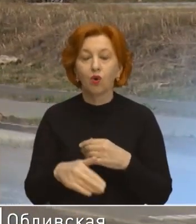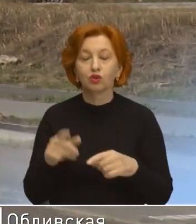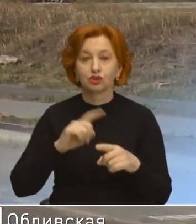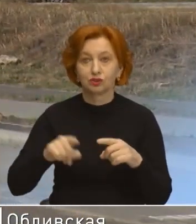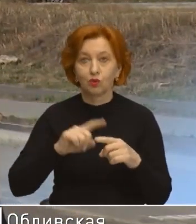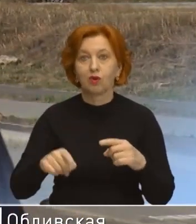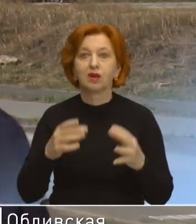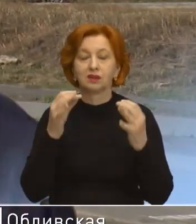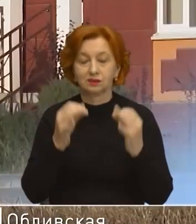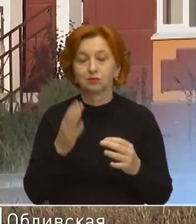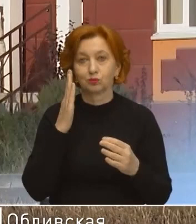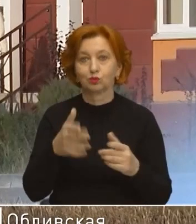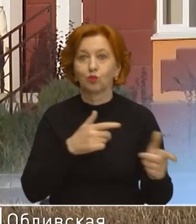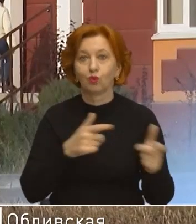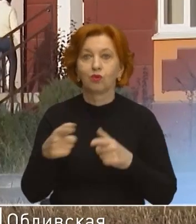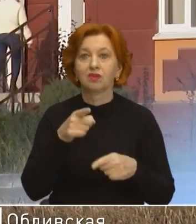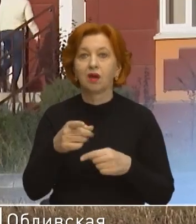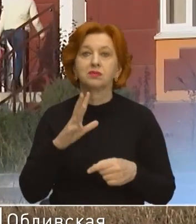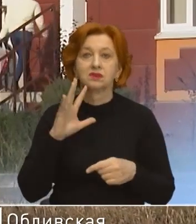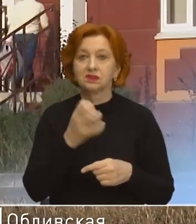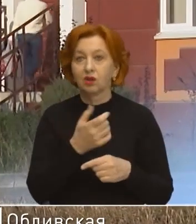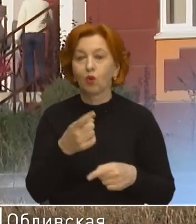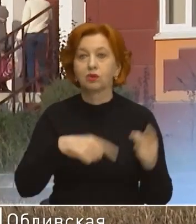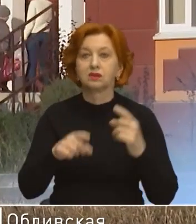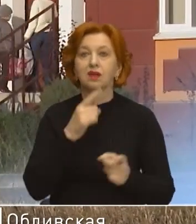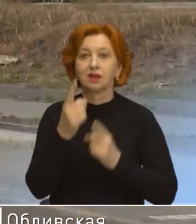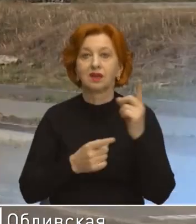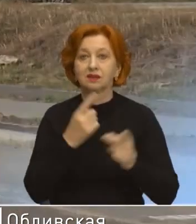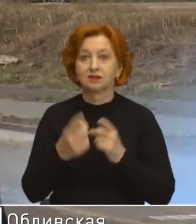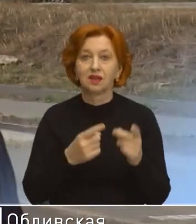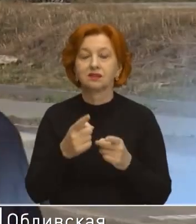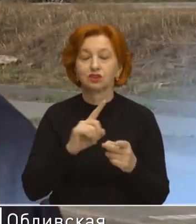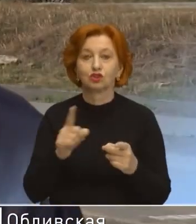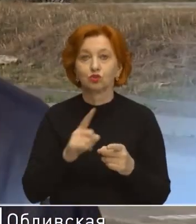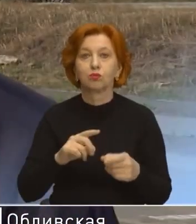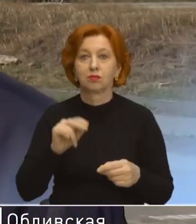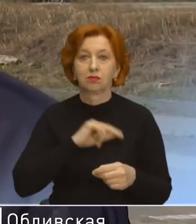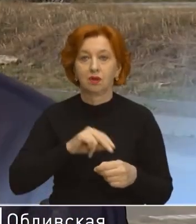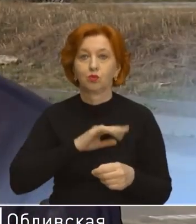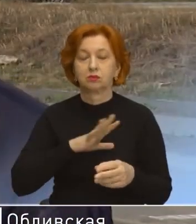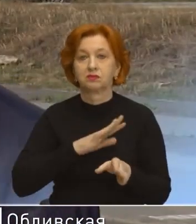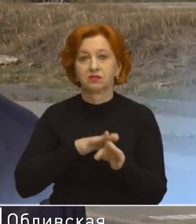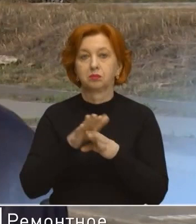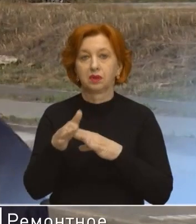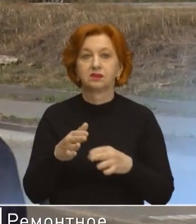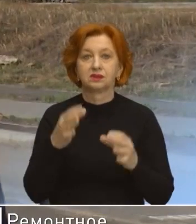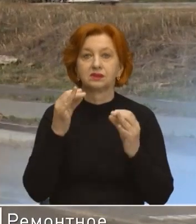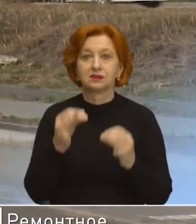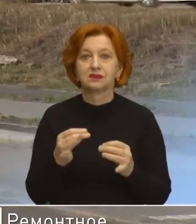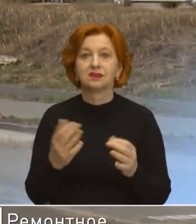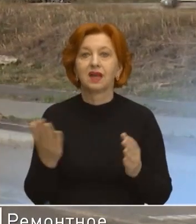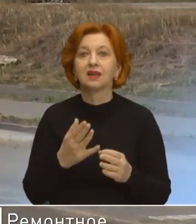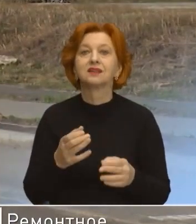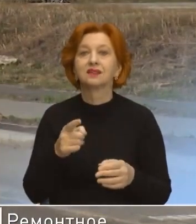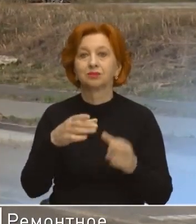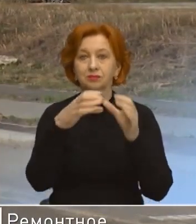по устройству ливневой канализации. Там серьезная ливневая канализация, там диаметр трубы 1600 миллиметров. Это вот центральный